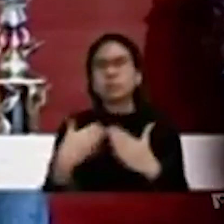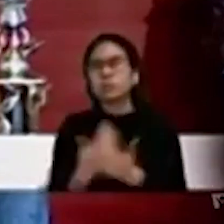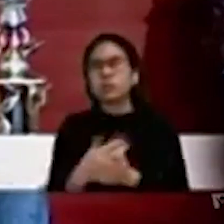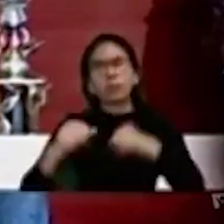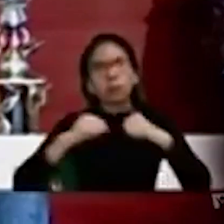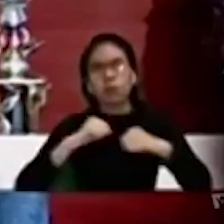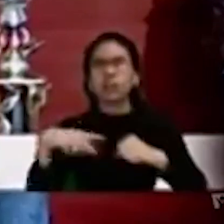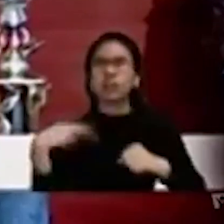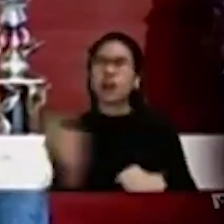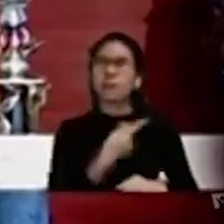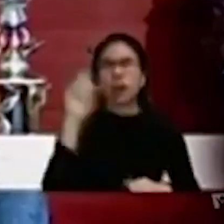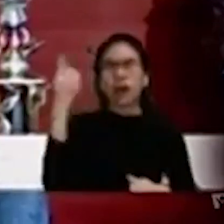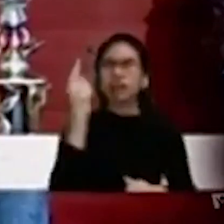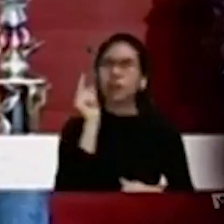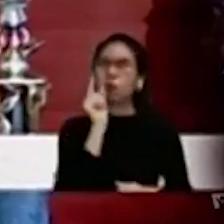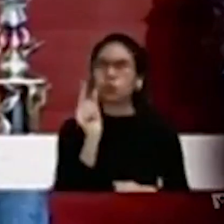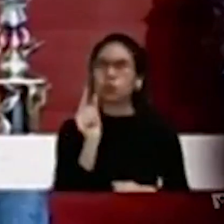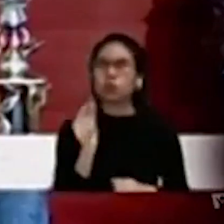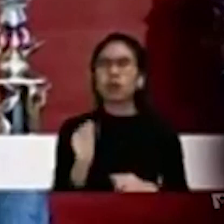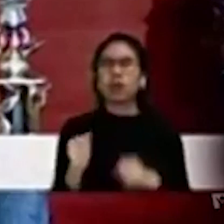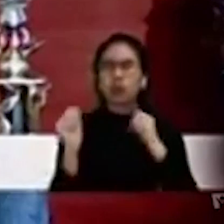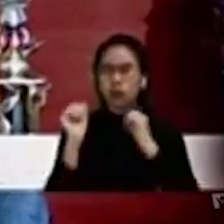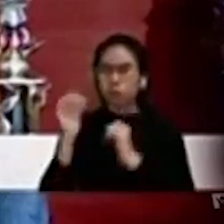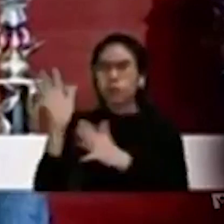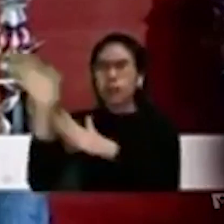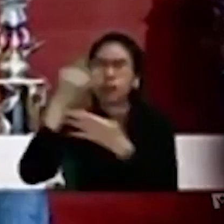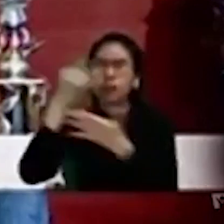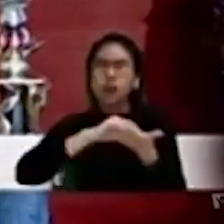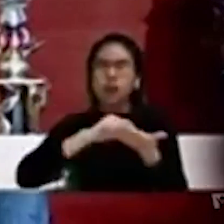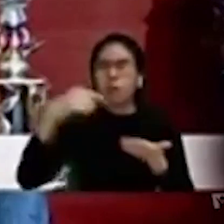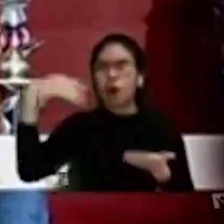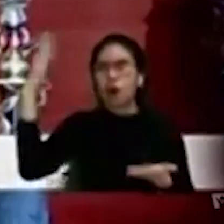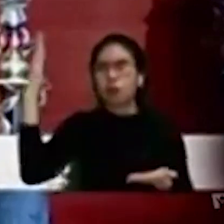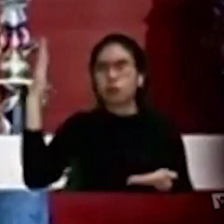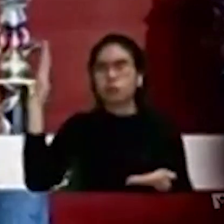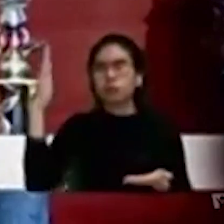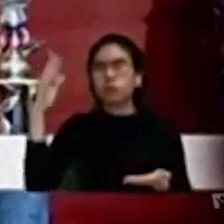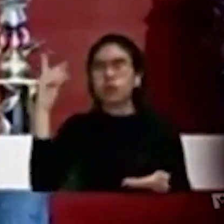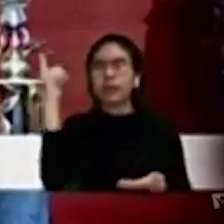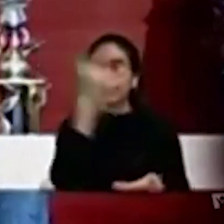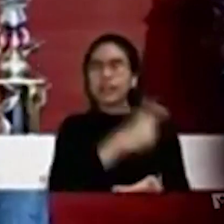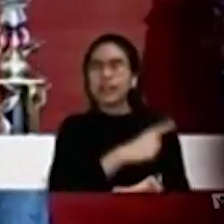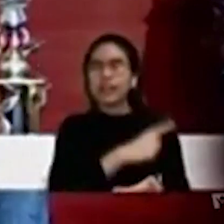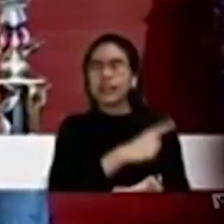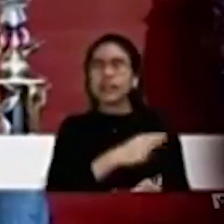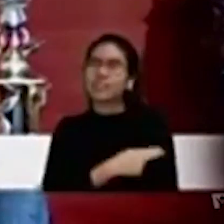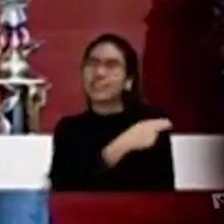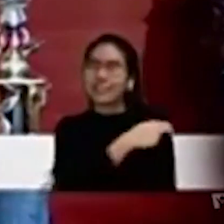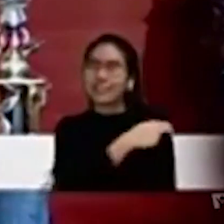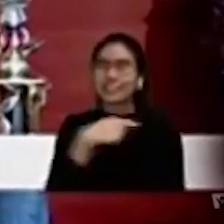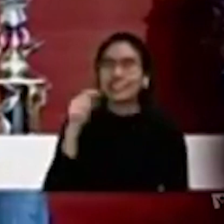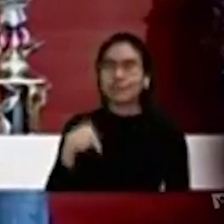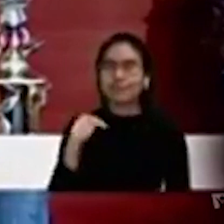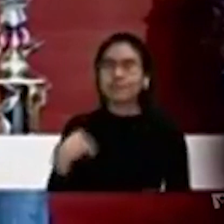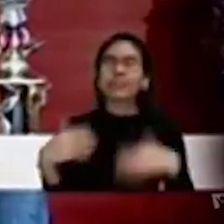dan kemuliaan nama-Mu melalui Rumah Sakit Advent ini. Kiranya orang-orang akan